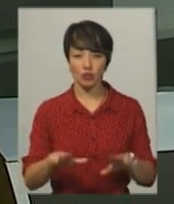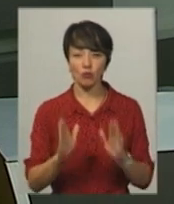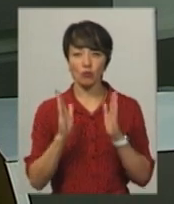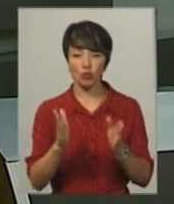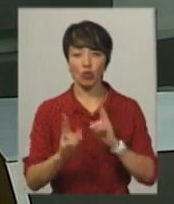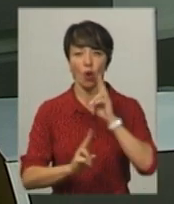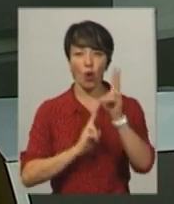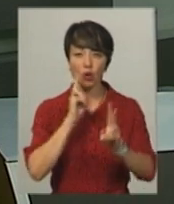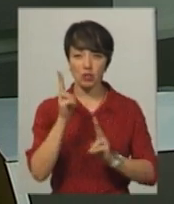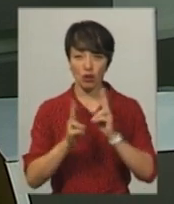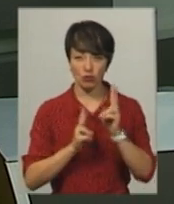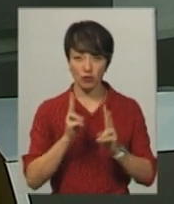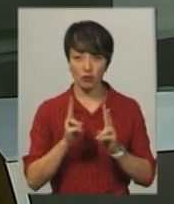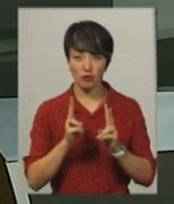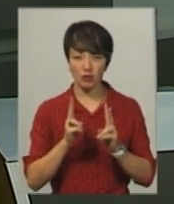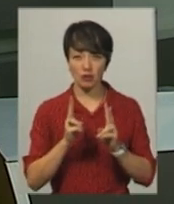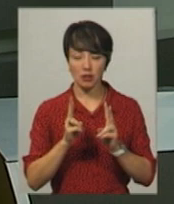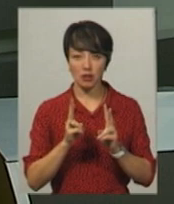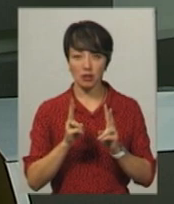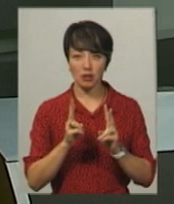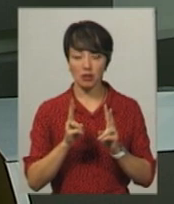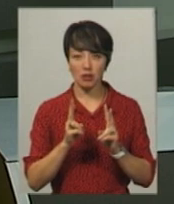будуть оскаржувати,